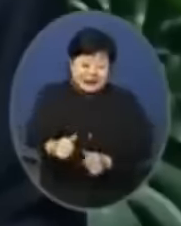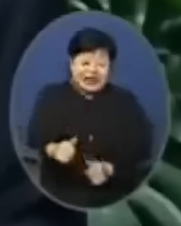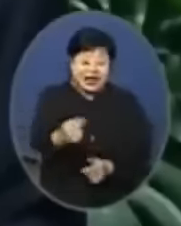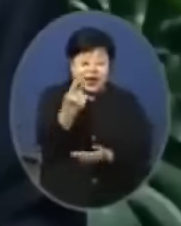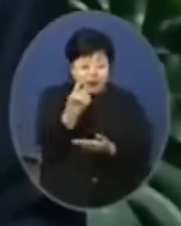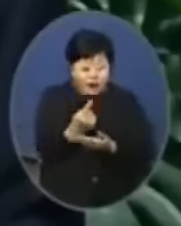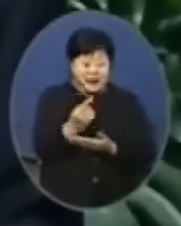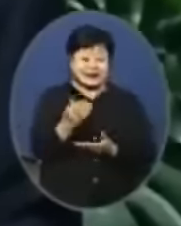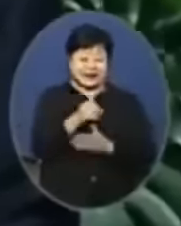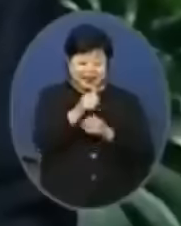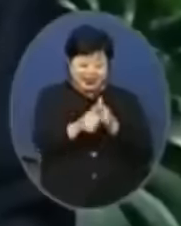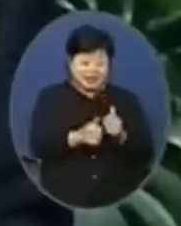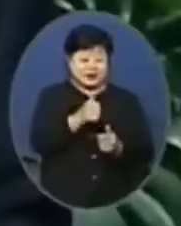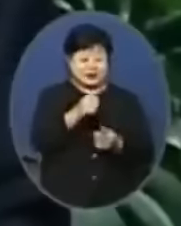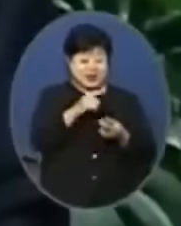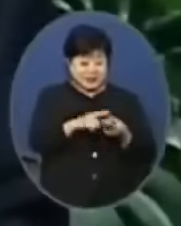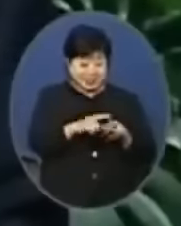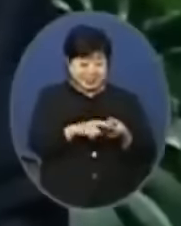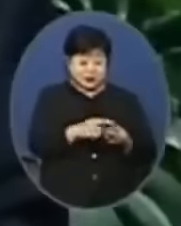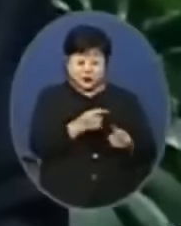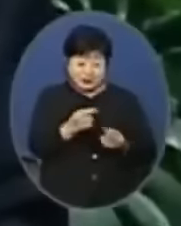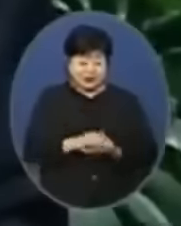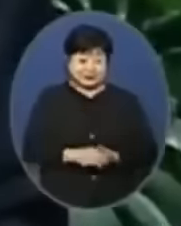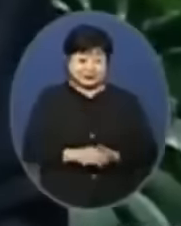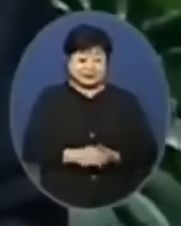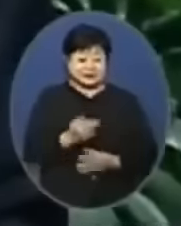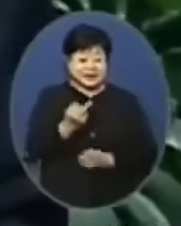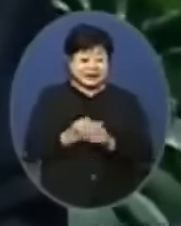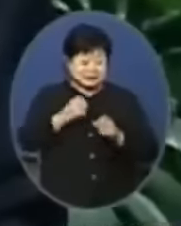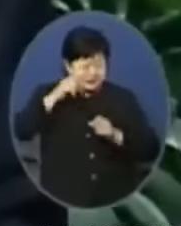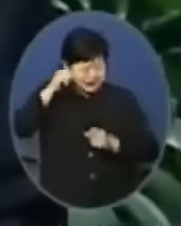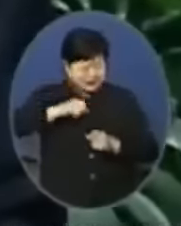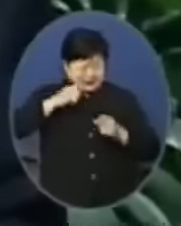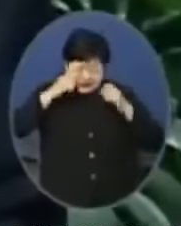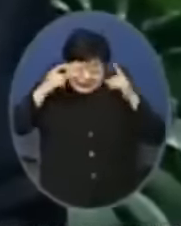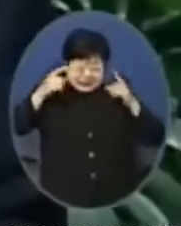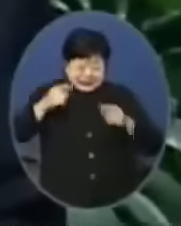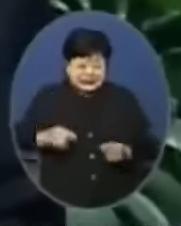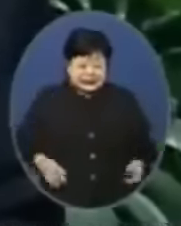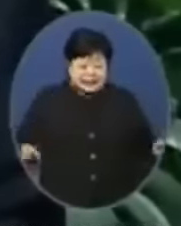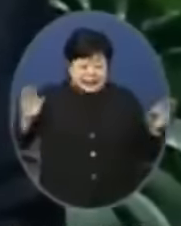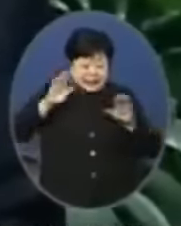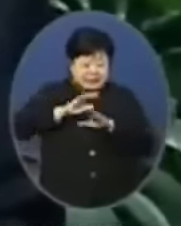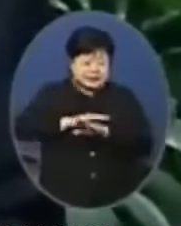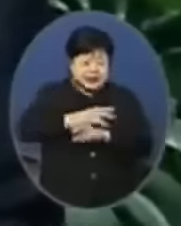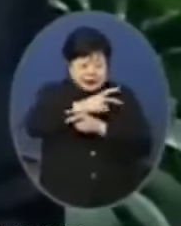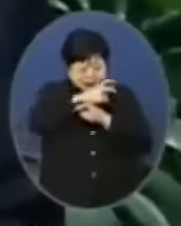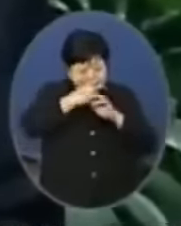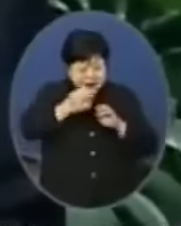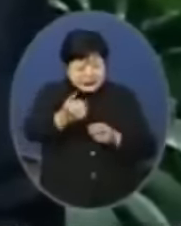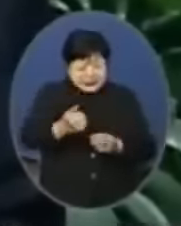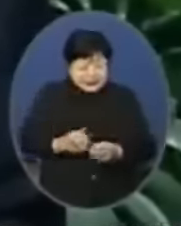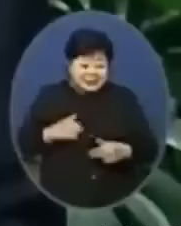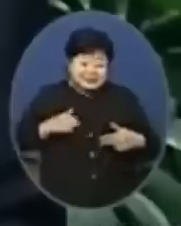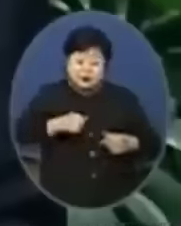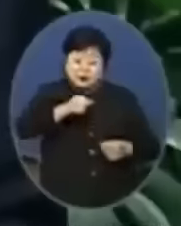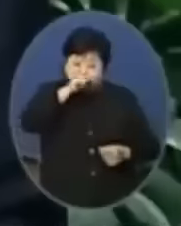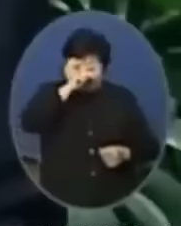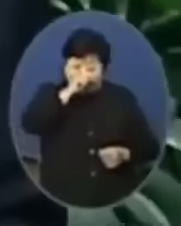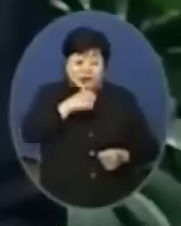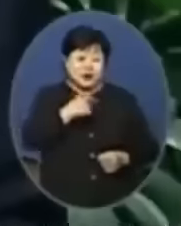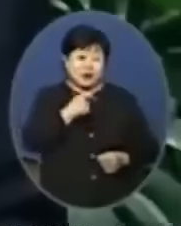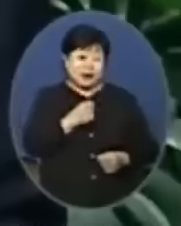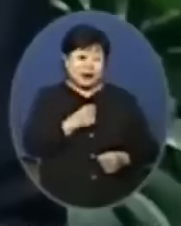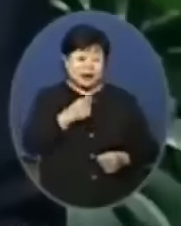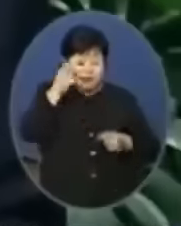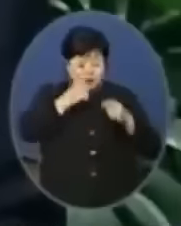되는 것입니다. 하나님은 우리에 대한 뜻도 한 가지인 것입니다. 아침에 일찍 일어나서 저녁에 잠들 때까지 기쁘고 좋기를 원하는 것입니다.